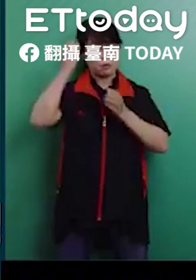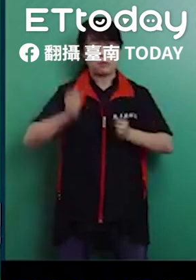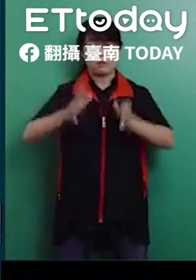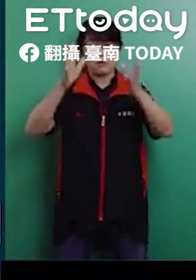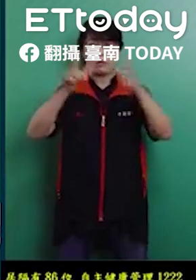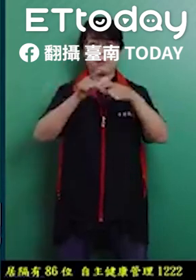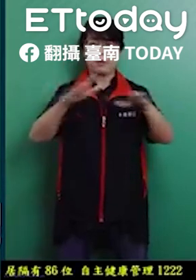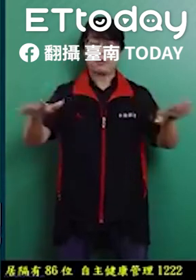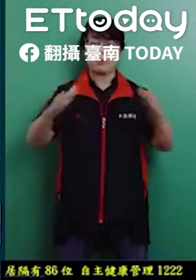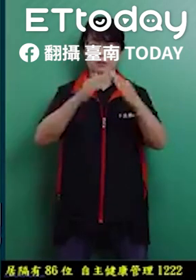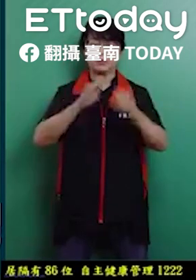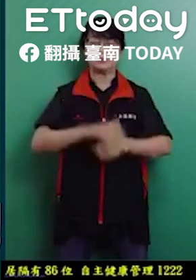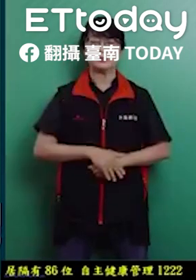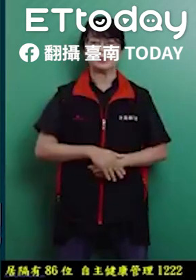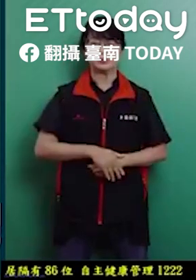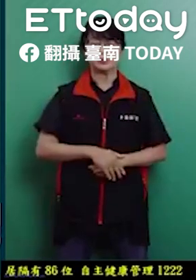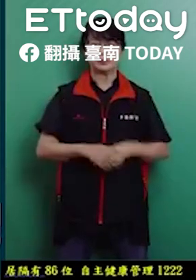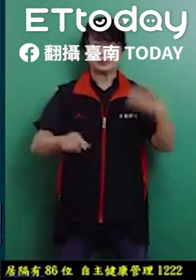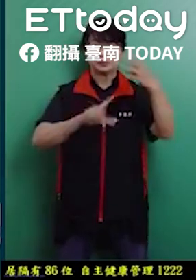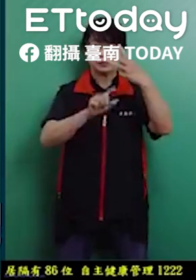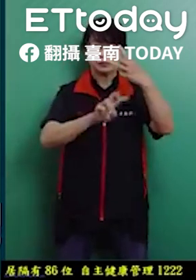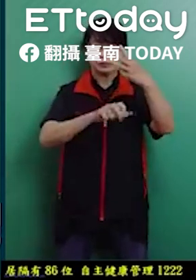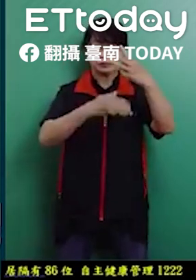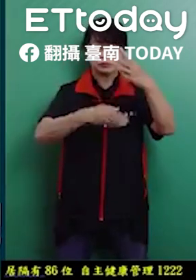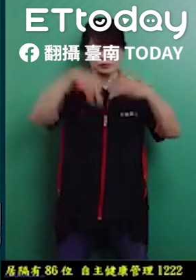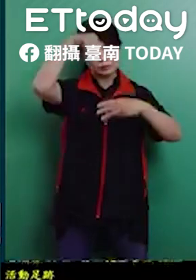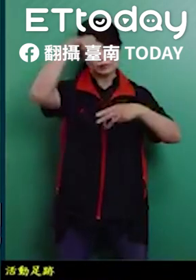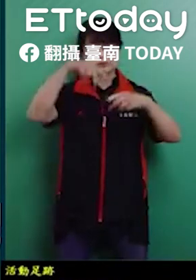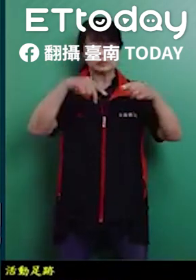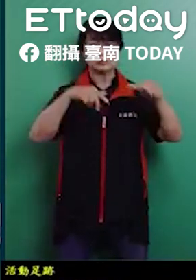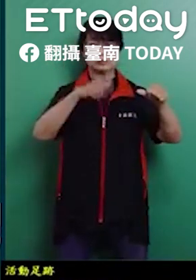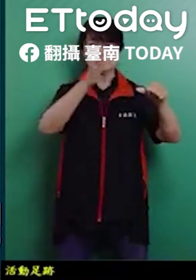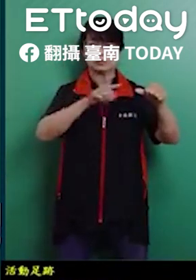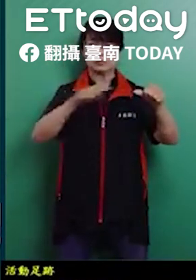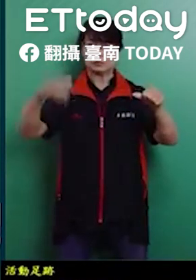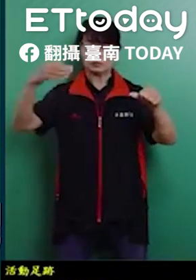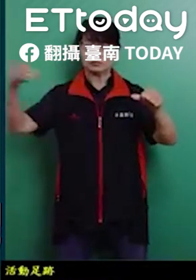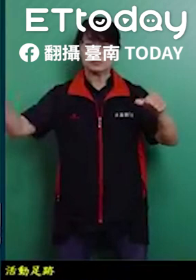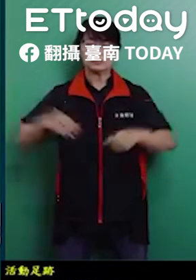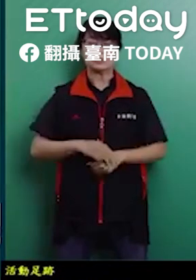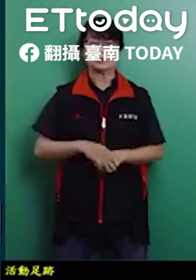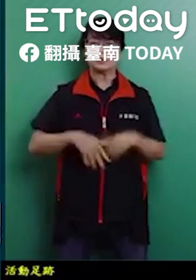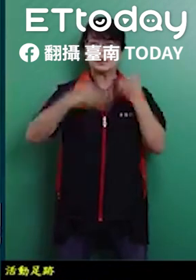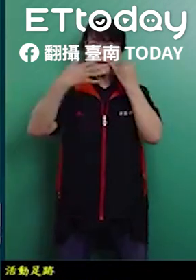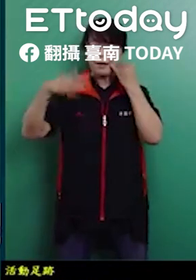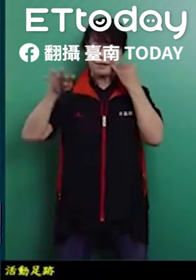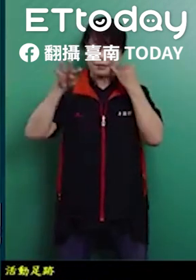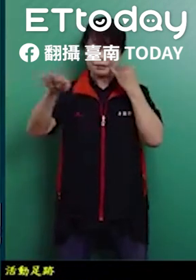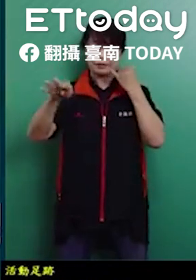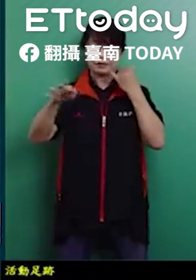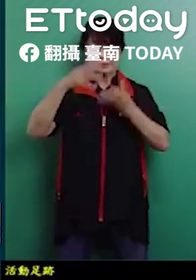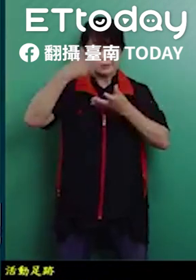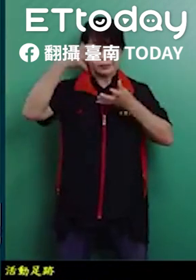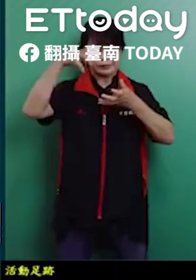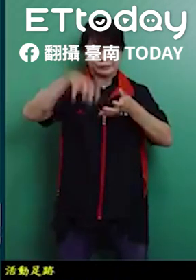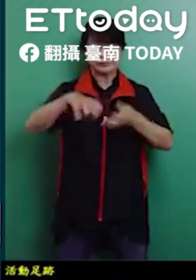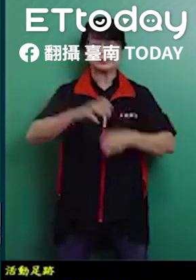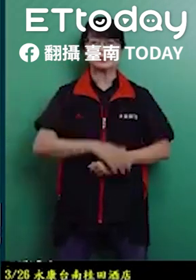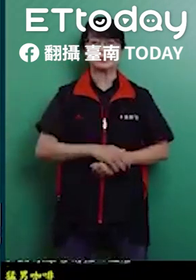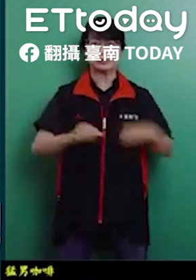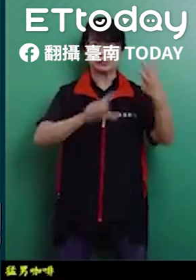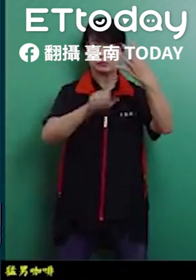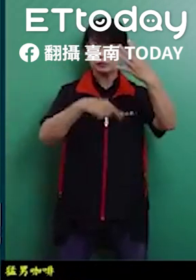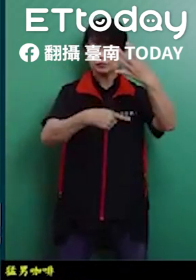在3月29号下午5点半到9点，在安平区的旋转海鲜宴会馆，